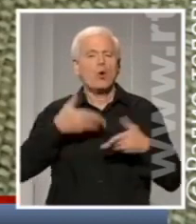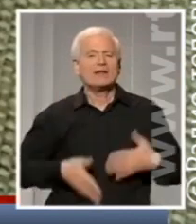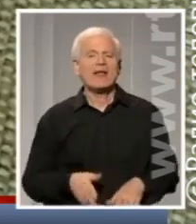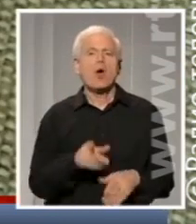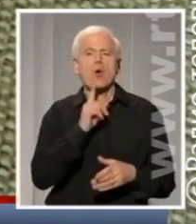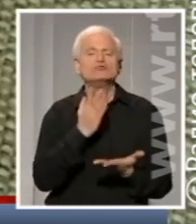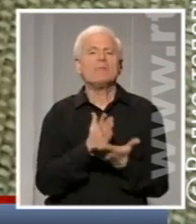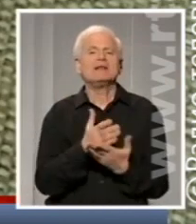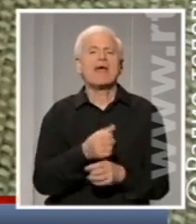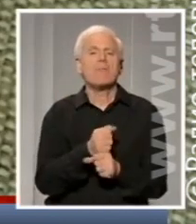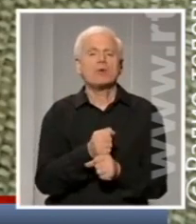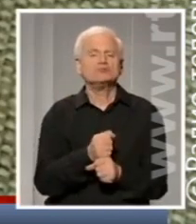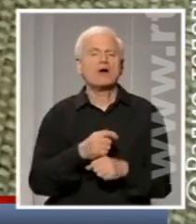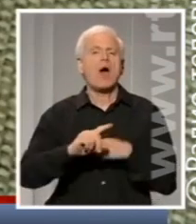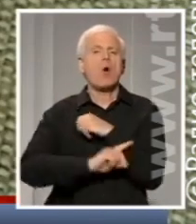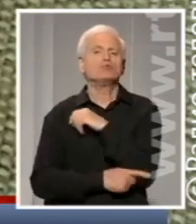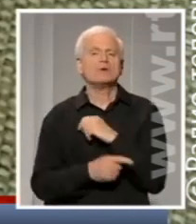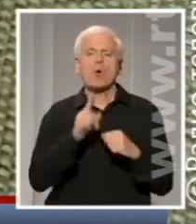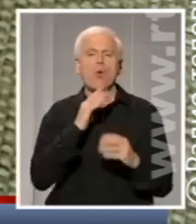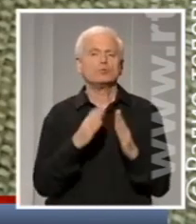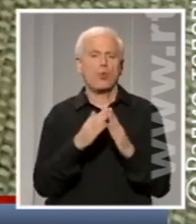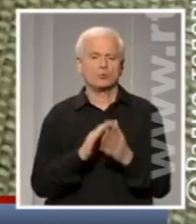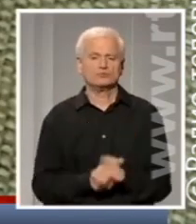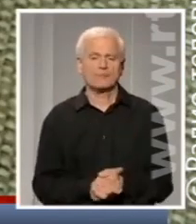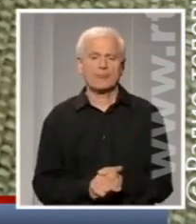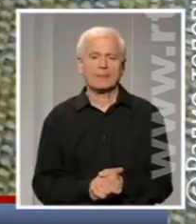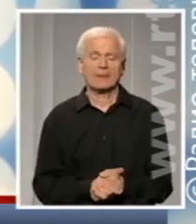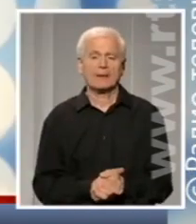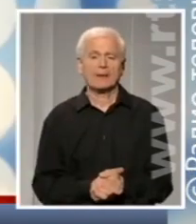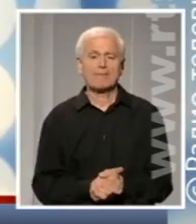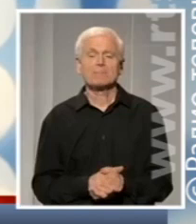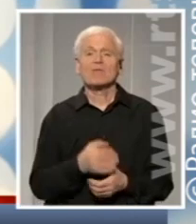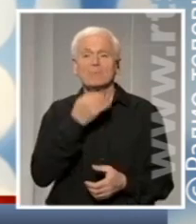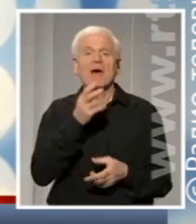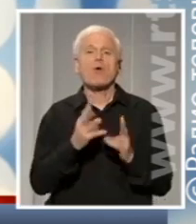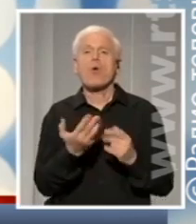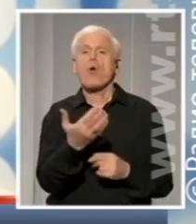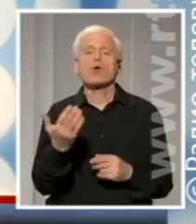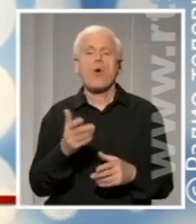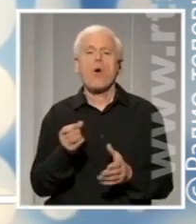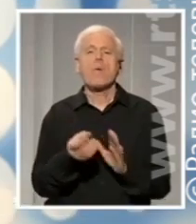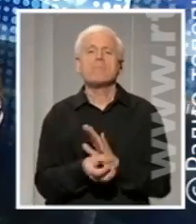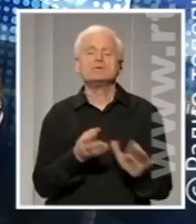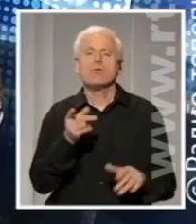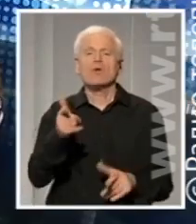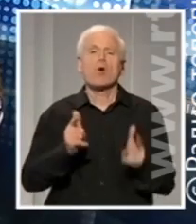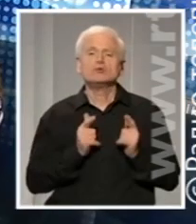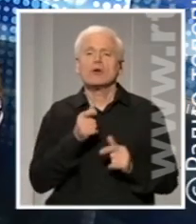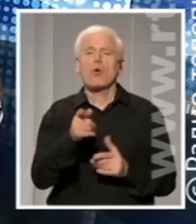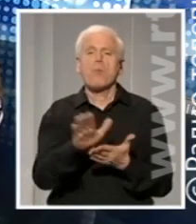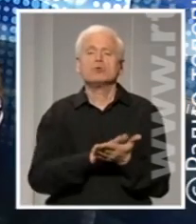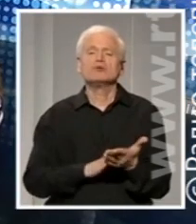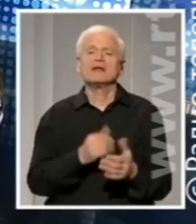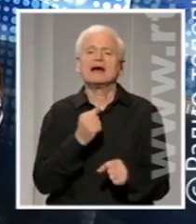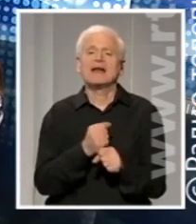će biti podrška učenicima kod kuće. Koliko brzo to treba da počne da funkcioniše? Kad očekujete da će to profunkcionisati u svim